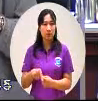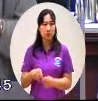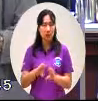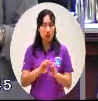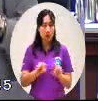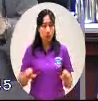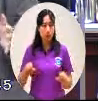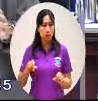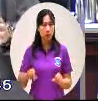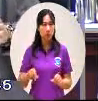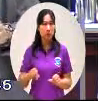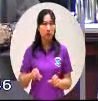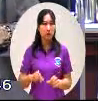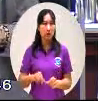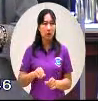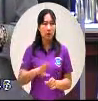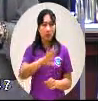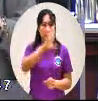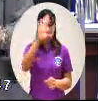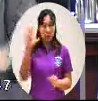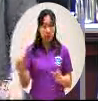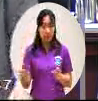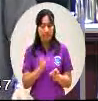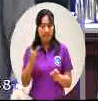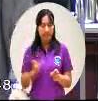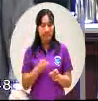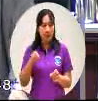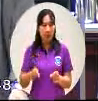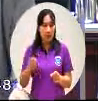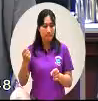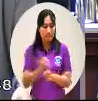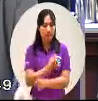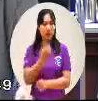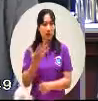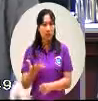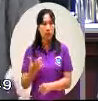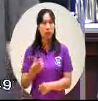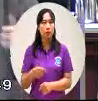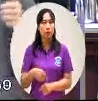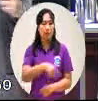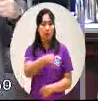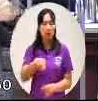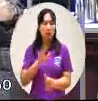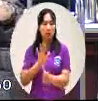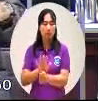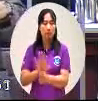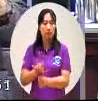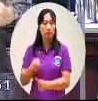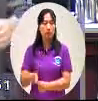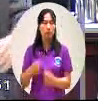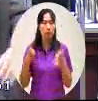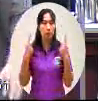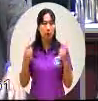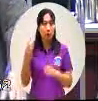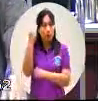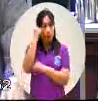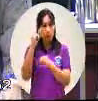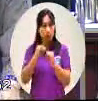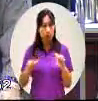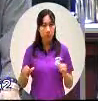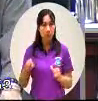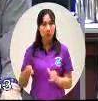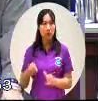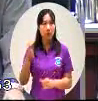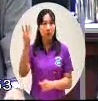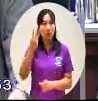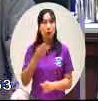多造成非常大的损失，但是我们来协助他。看，因为我想水利局恁有伫挖迄个土石